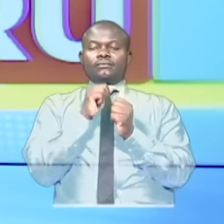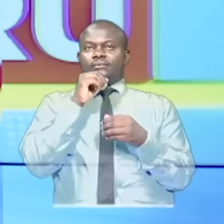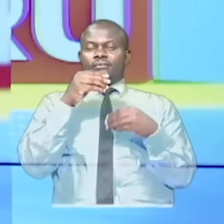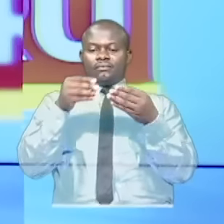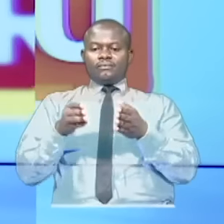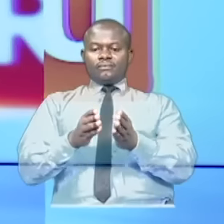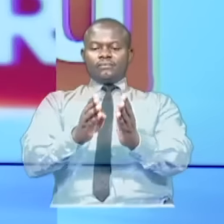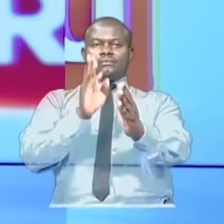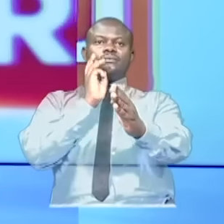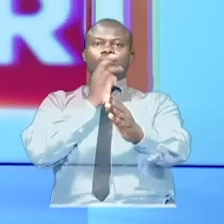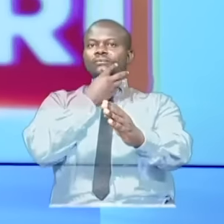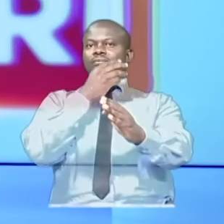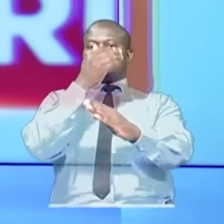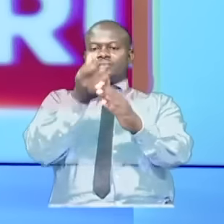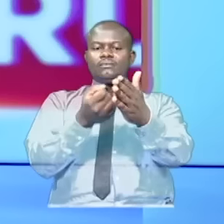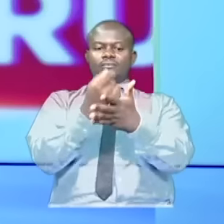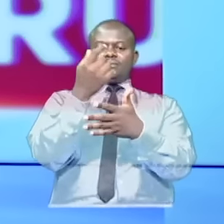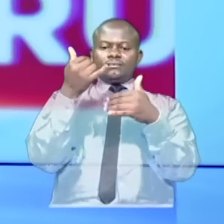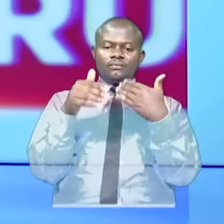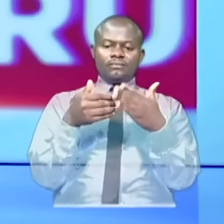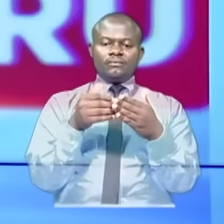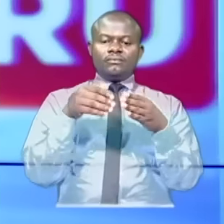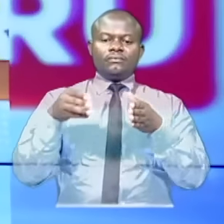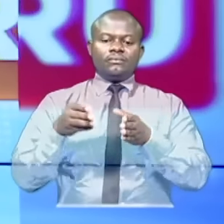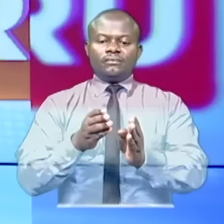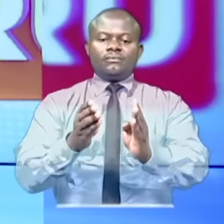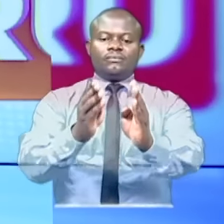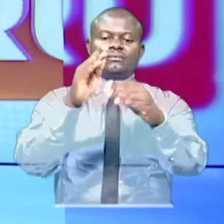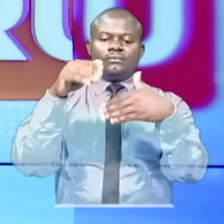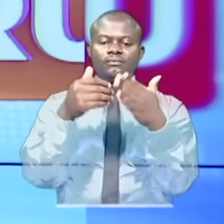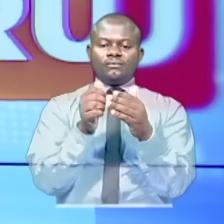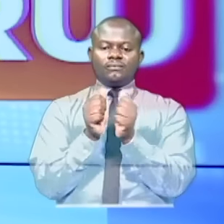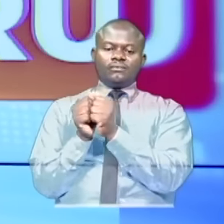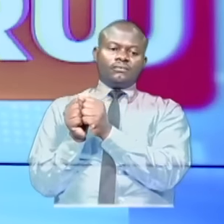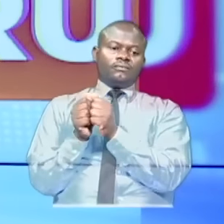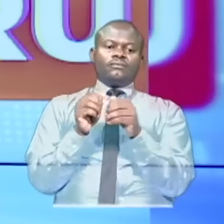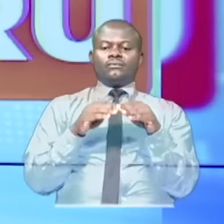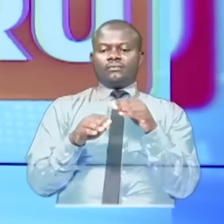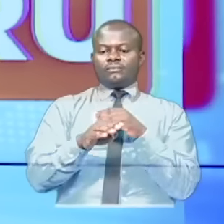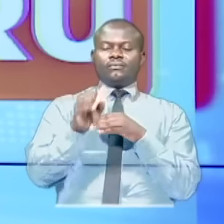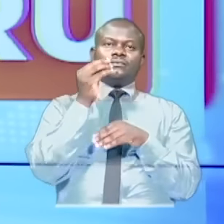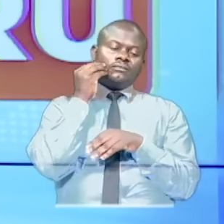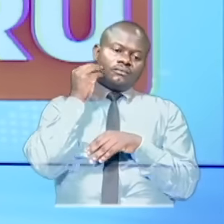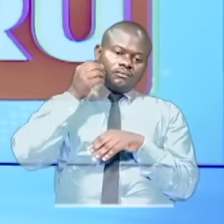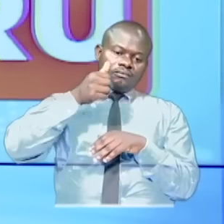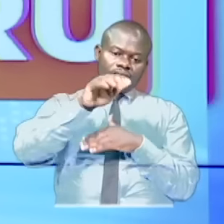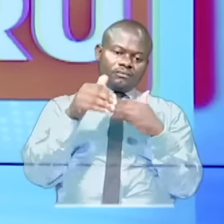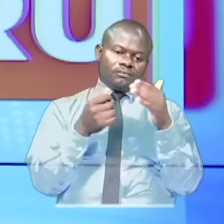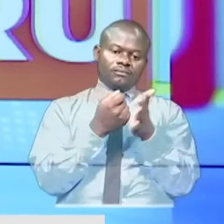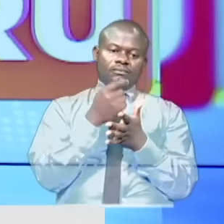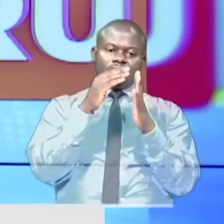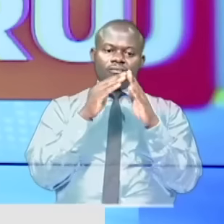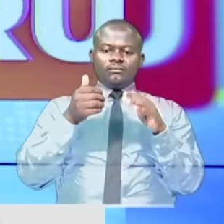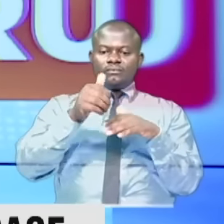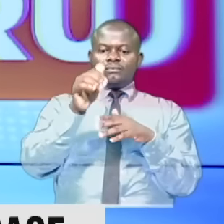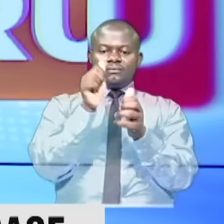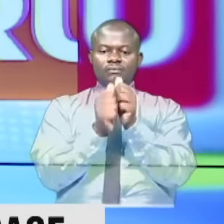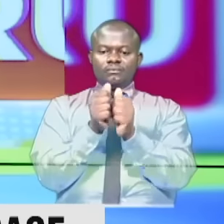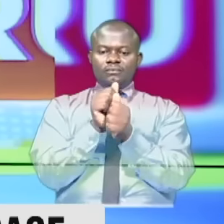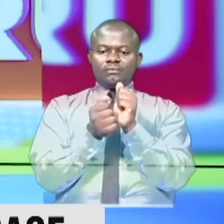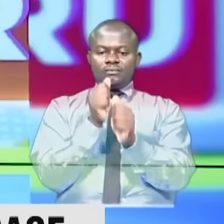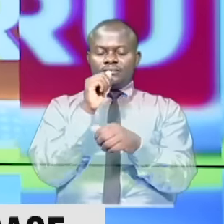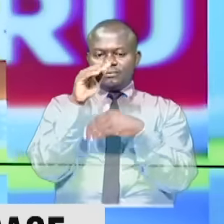inzira z'amazi bigatuma ubu ngubu amazi agiye mu muhanda agenda akinjira no mu ngo zabo bigatuma inzu zabo zisenyuka